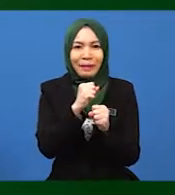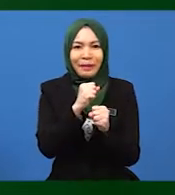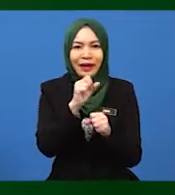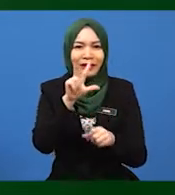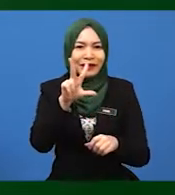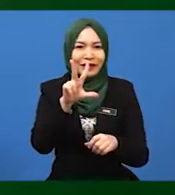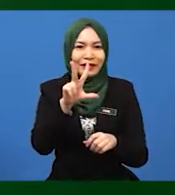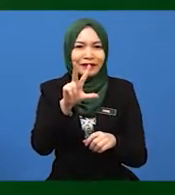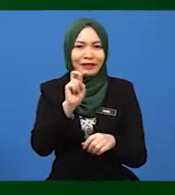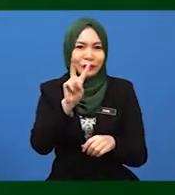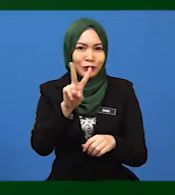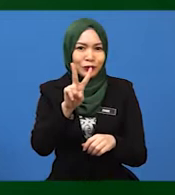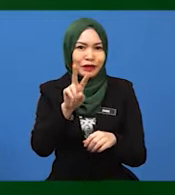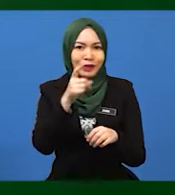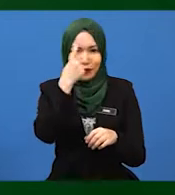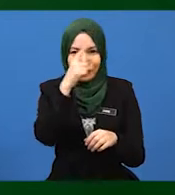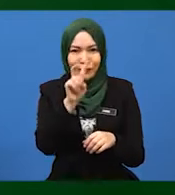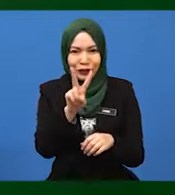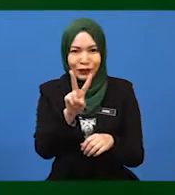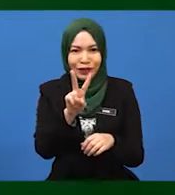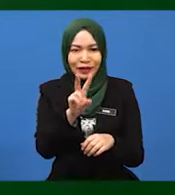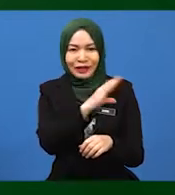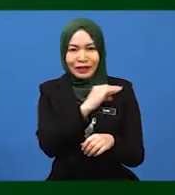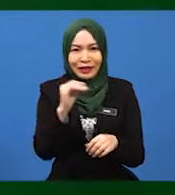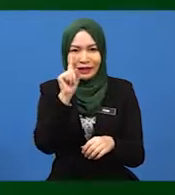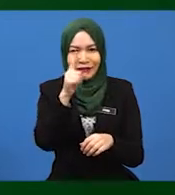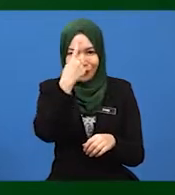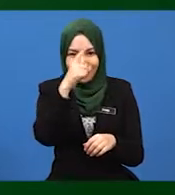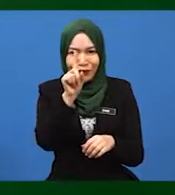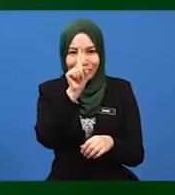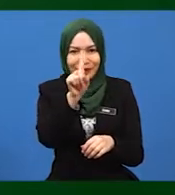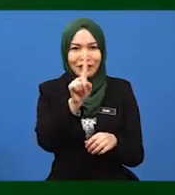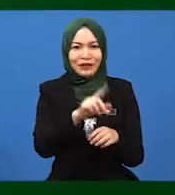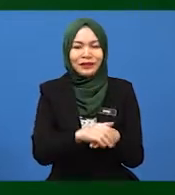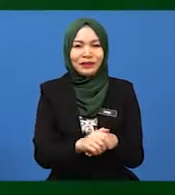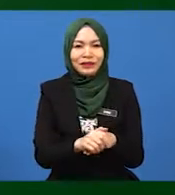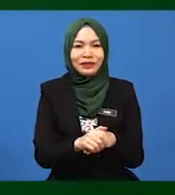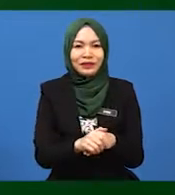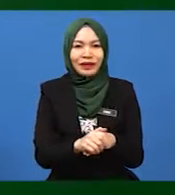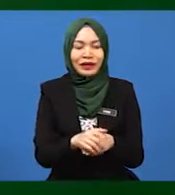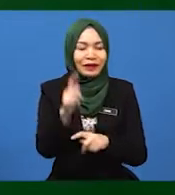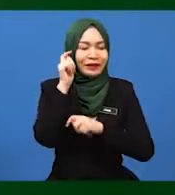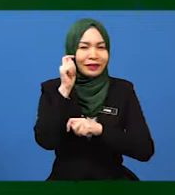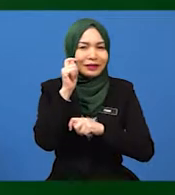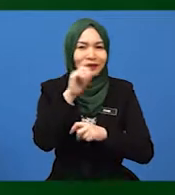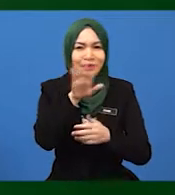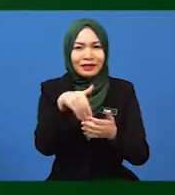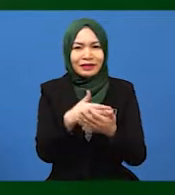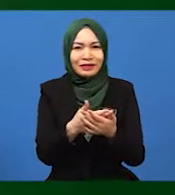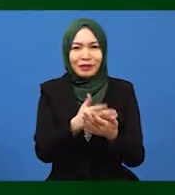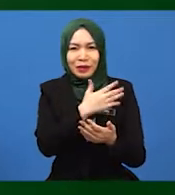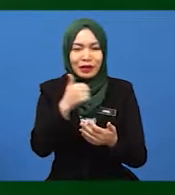Cikgu bagi 1 bintang untuk 1 sahaja jawapan yang betul. Tahniah, murid-murid. Kamu